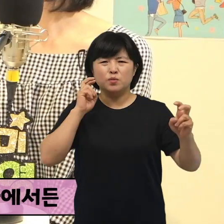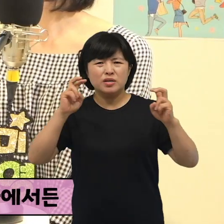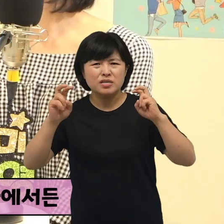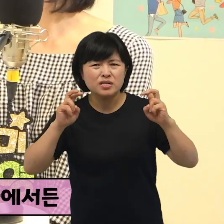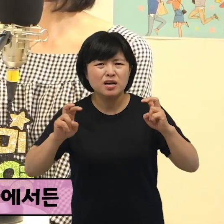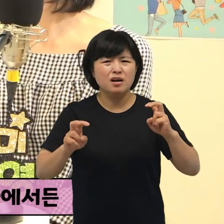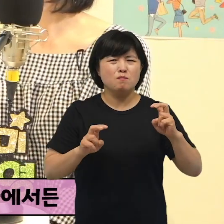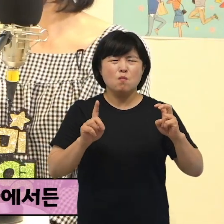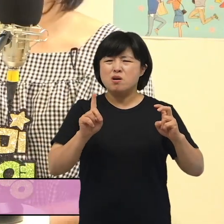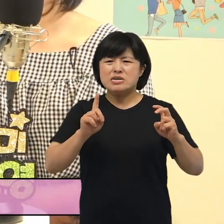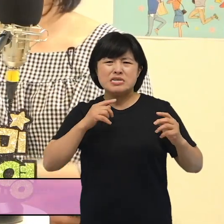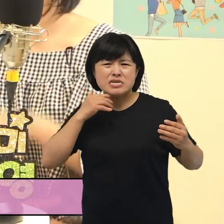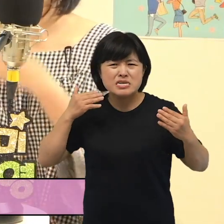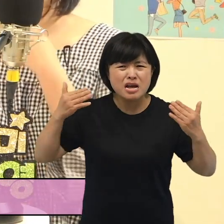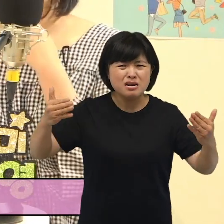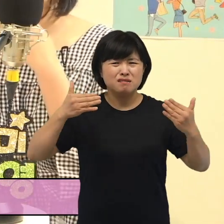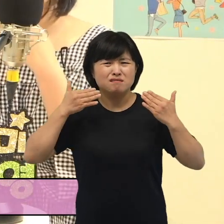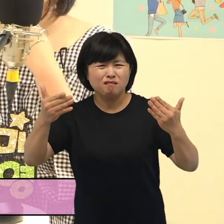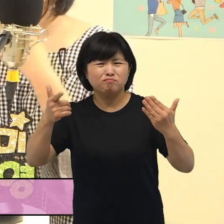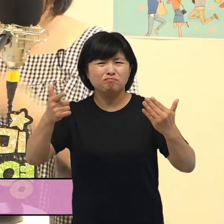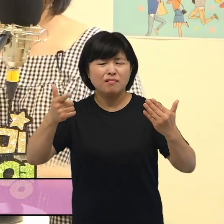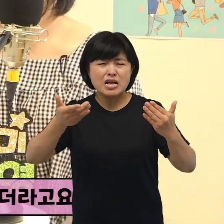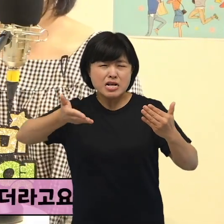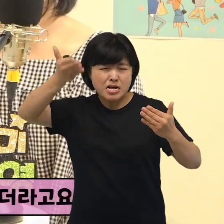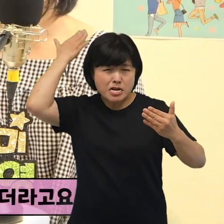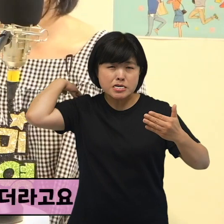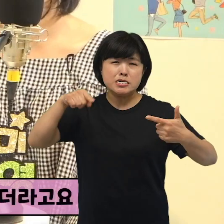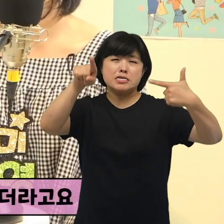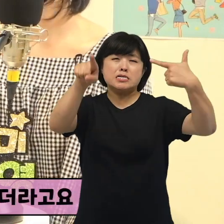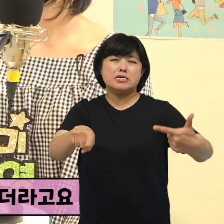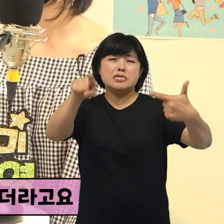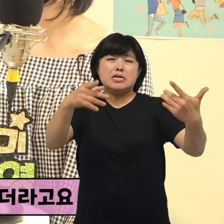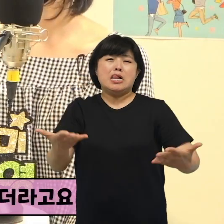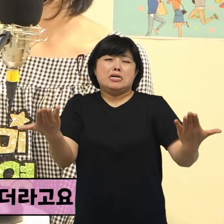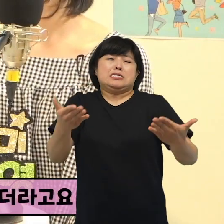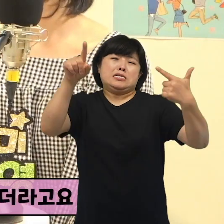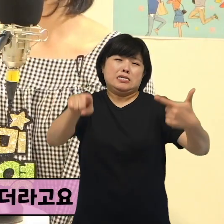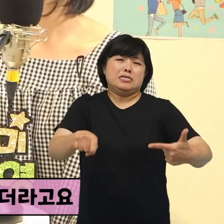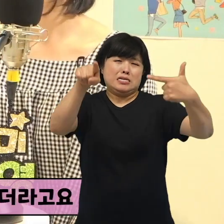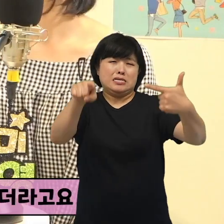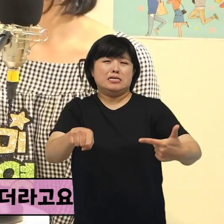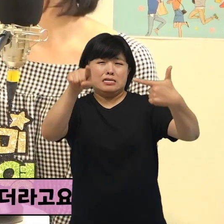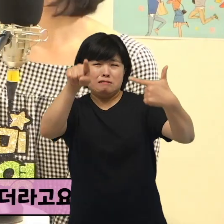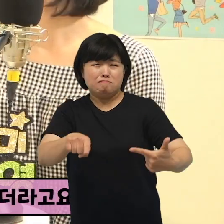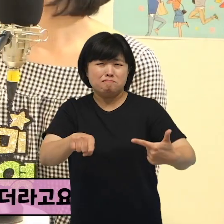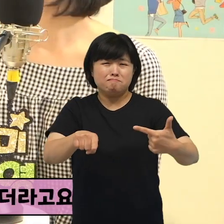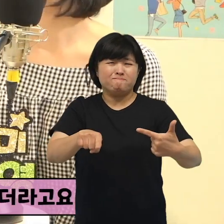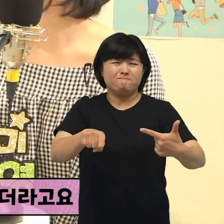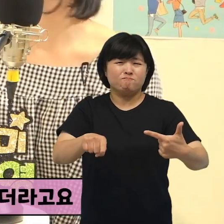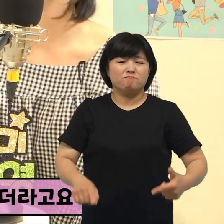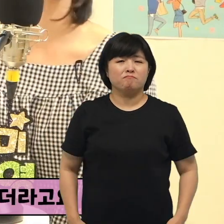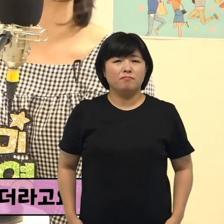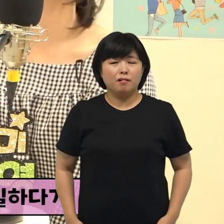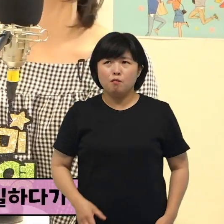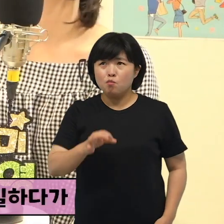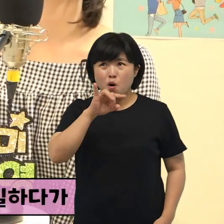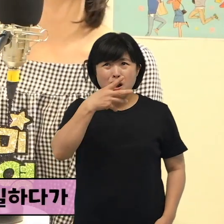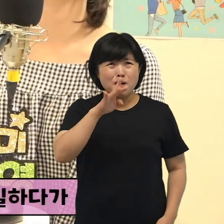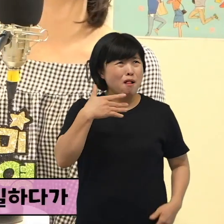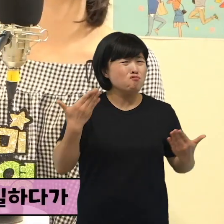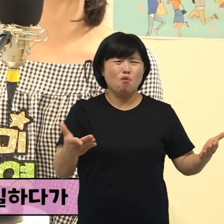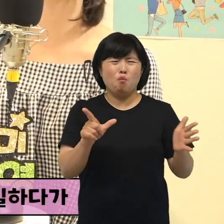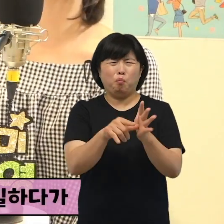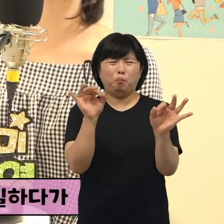가정에서든 회사에서든 이제 하는 희생들인데 예전에는 주 6일 근무를 했다고